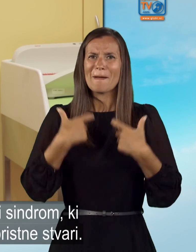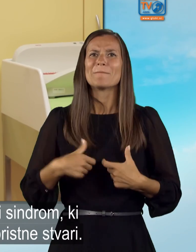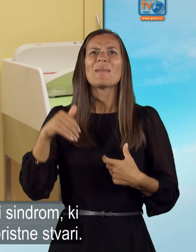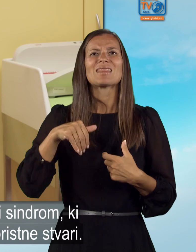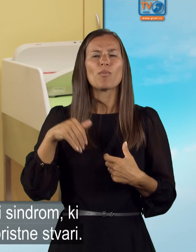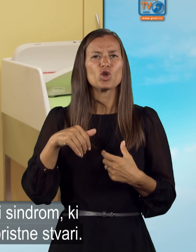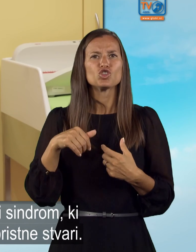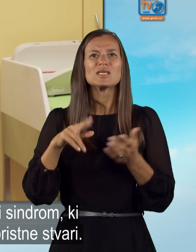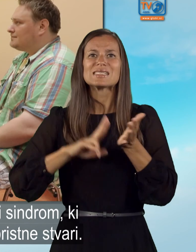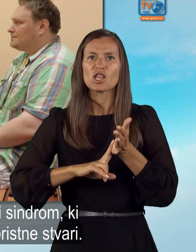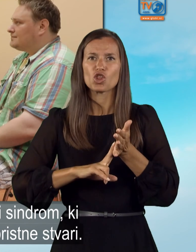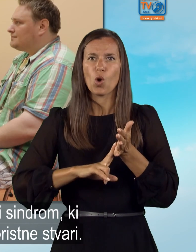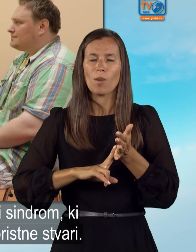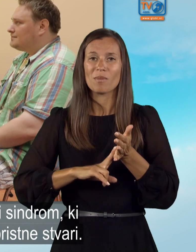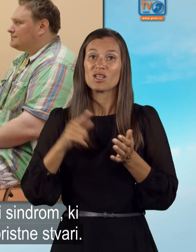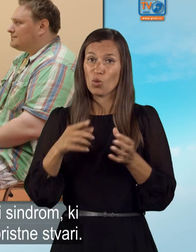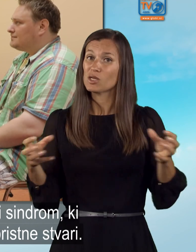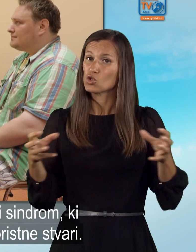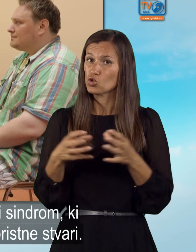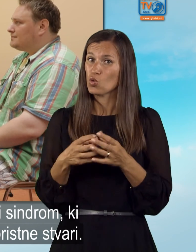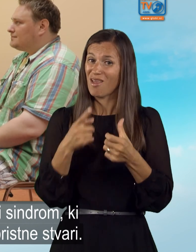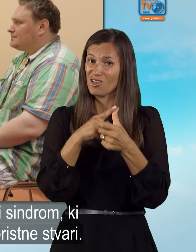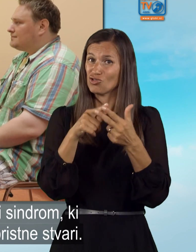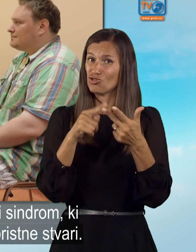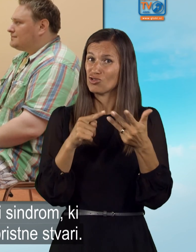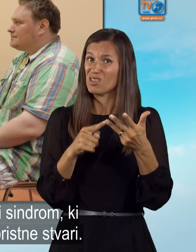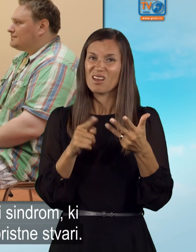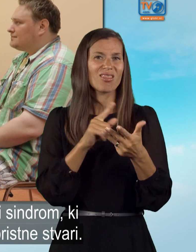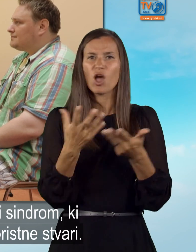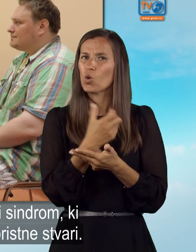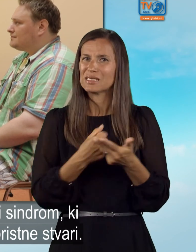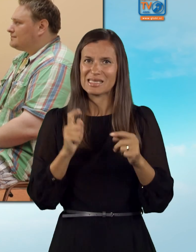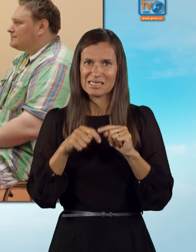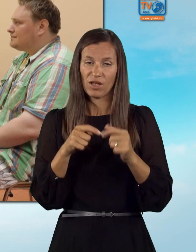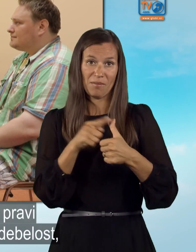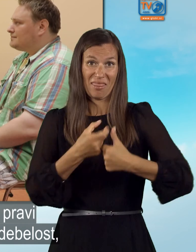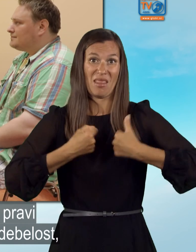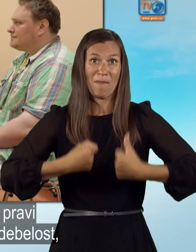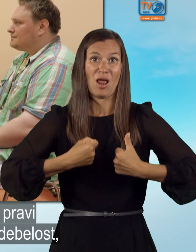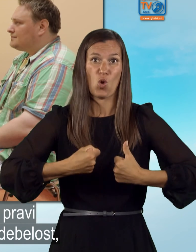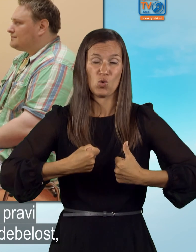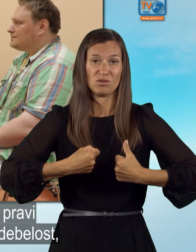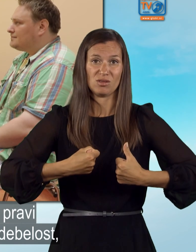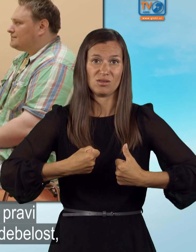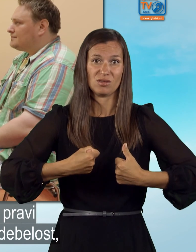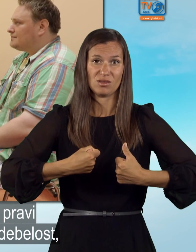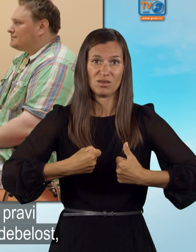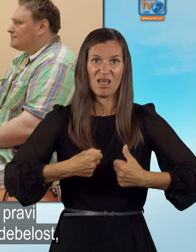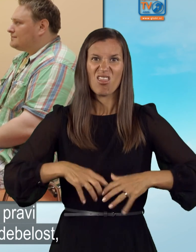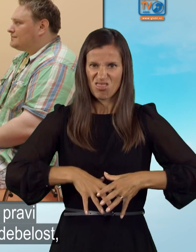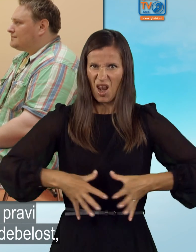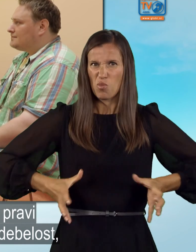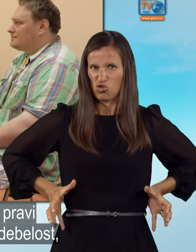metabolični sindrom, ki v bistvu združuje 4 nekoristne stvari. To je debelost, se pravi predvsem